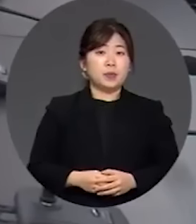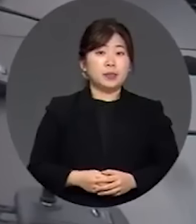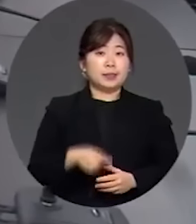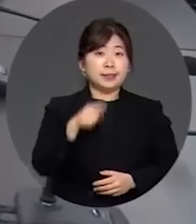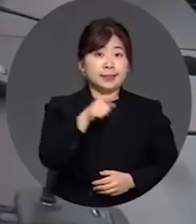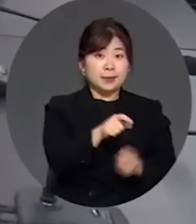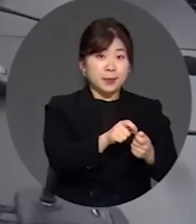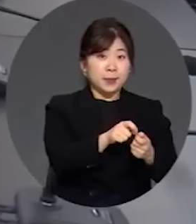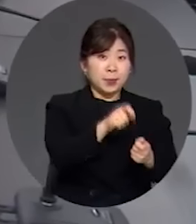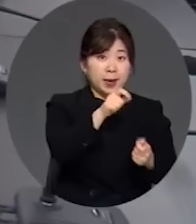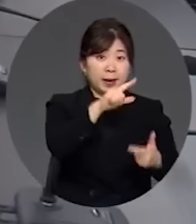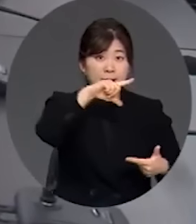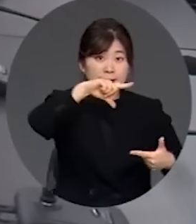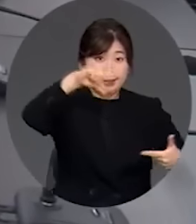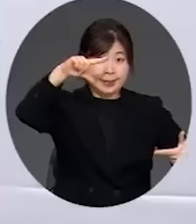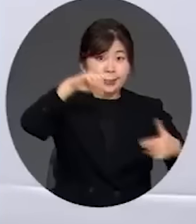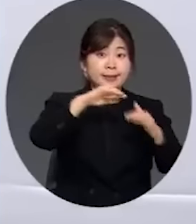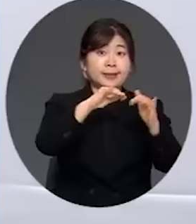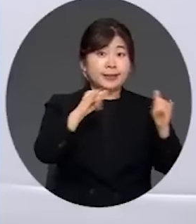나섰습니다대